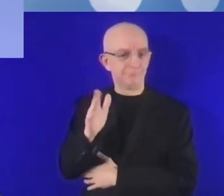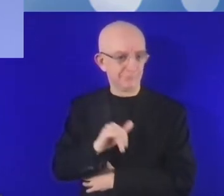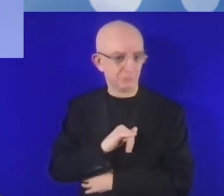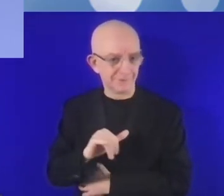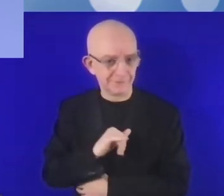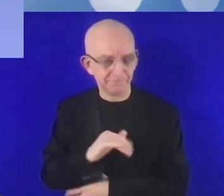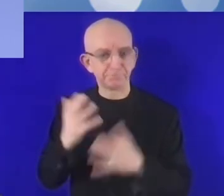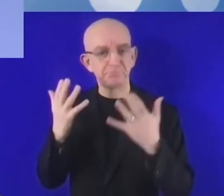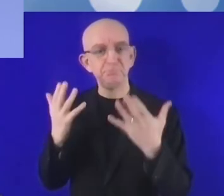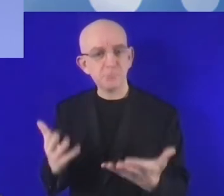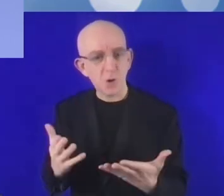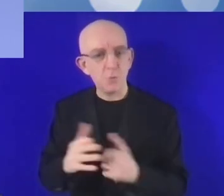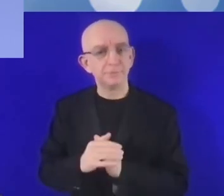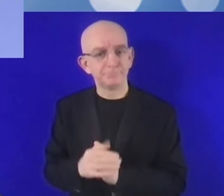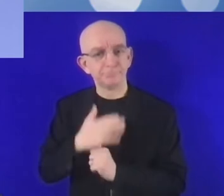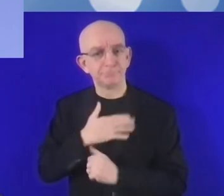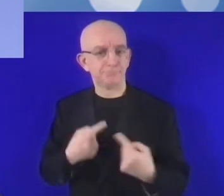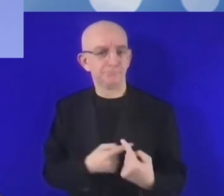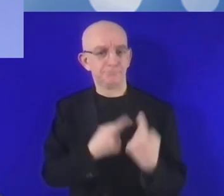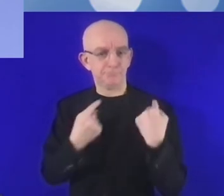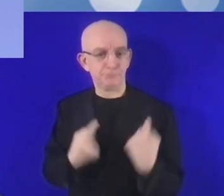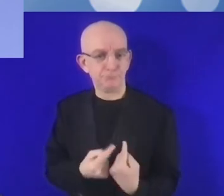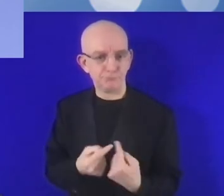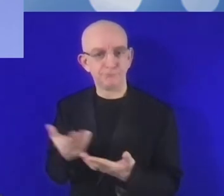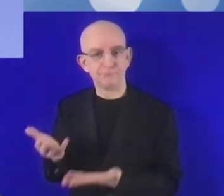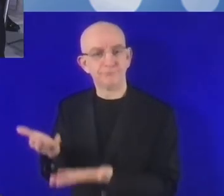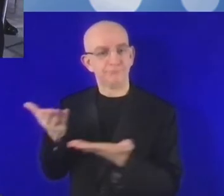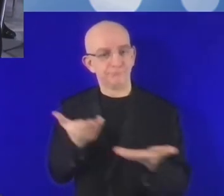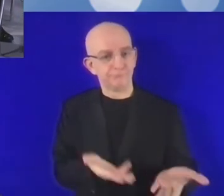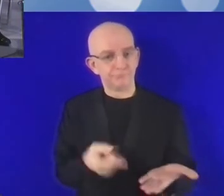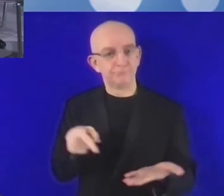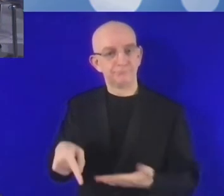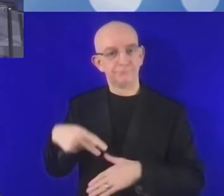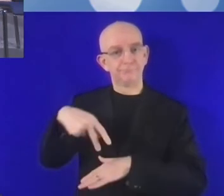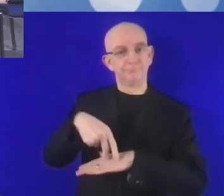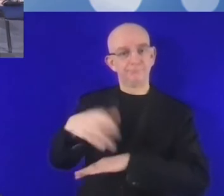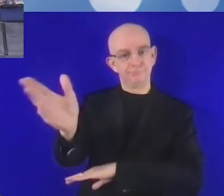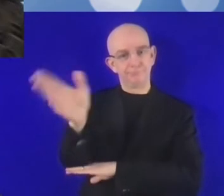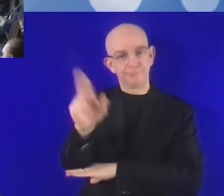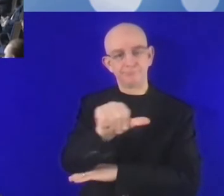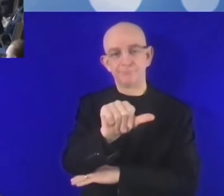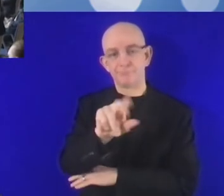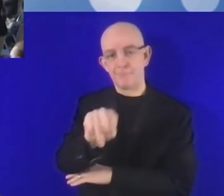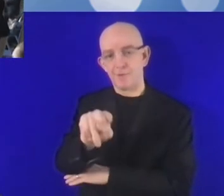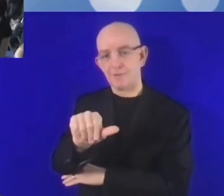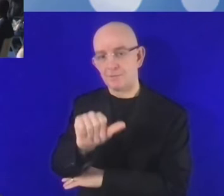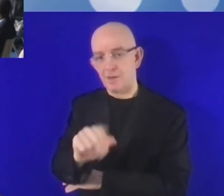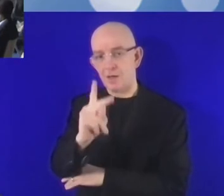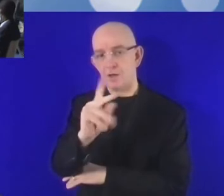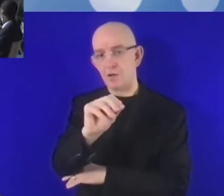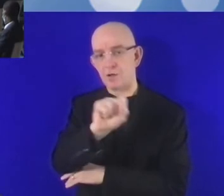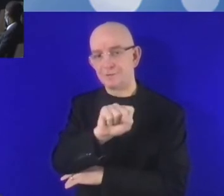d'inviter sur scène Madame Kosiwavi Aneakpavu Kamasa, qui est avec nous aujourd'hui à